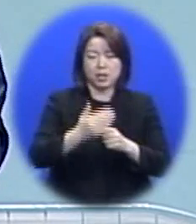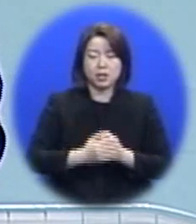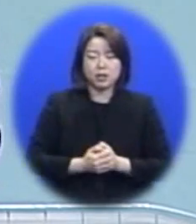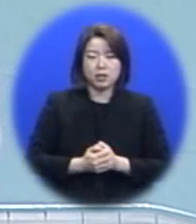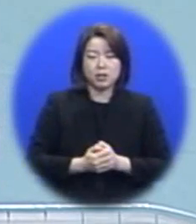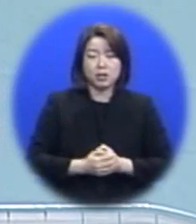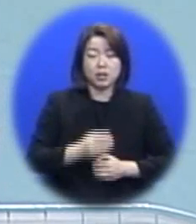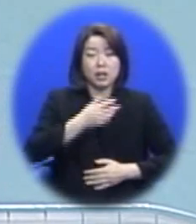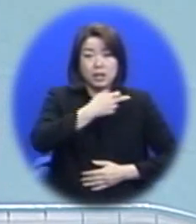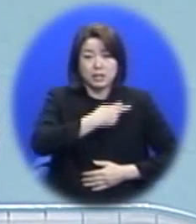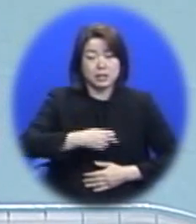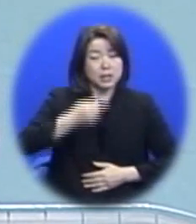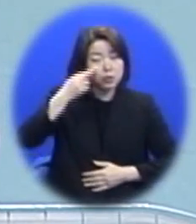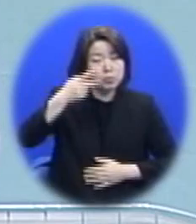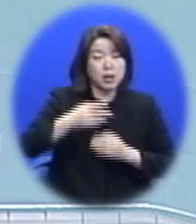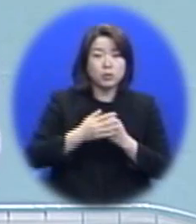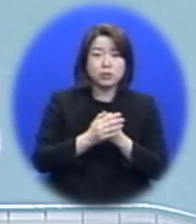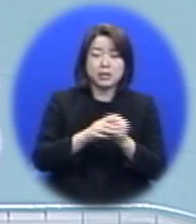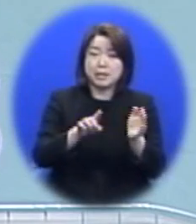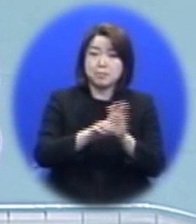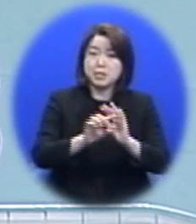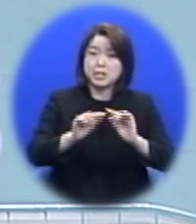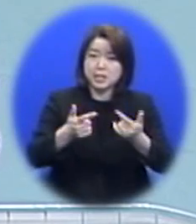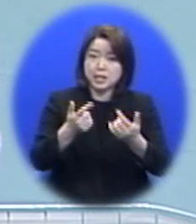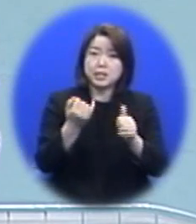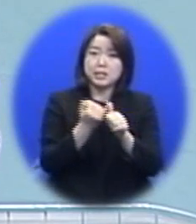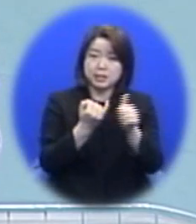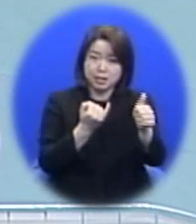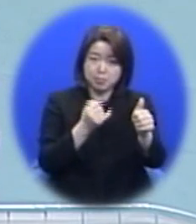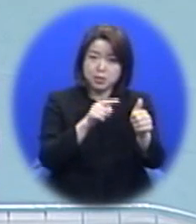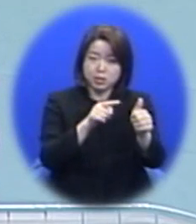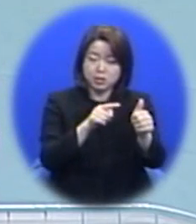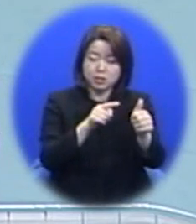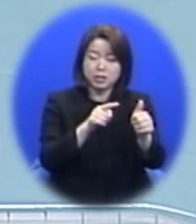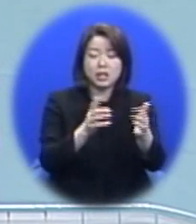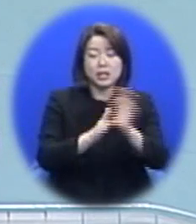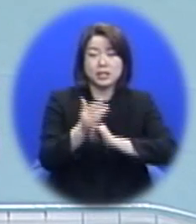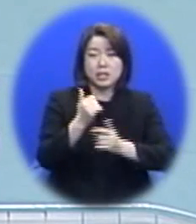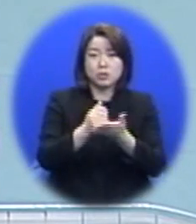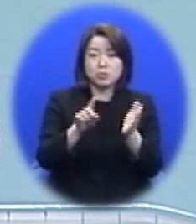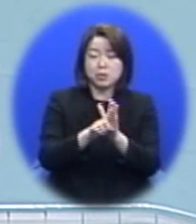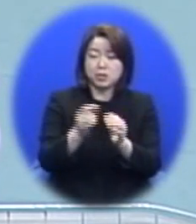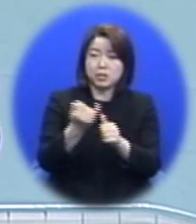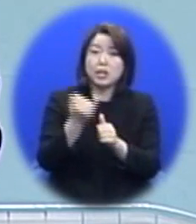사도 바울은 불신 남편을 둔 예수 믿는 아내들에게